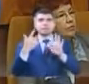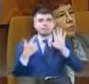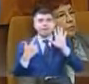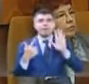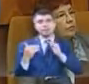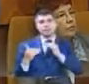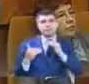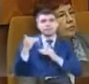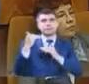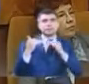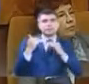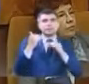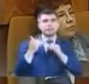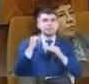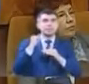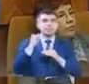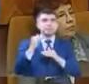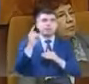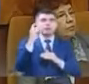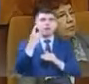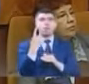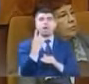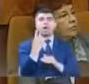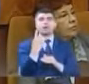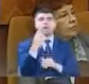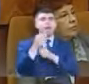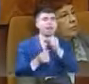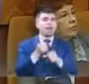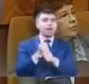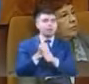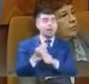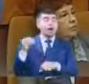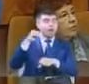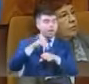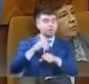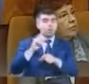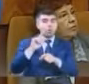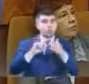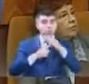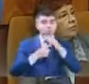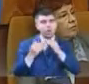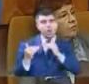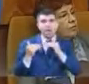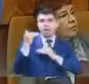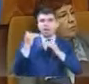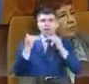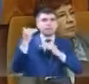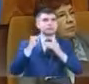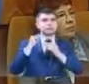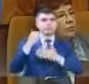الكهرباء في كل يناير ويعني أن الكهرباء مازال غادي يغلى ثانيا أن الاحتجاج هو أمر